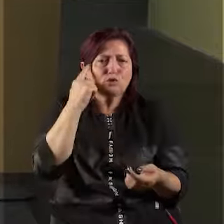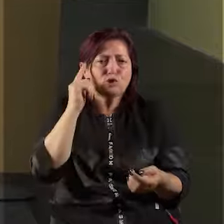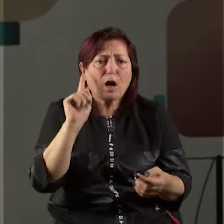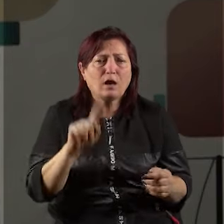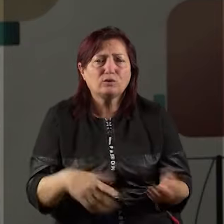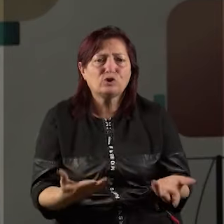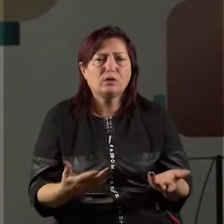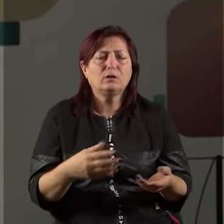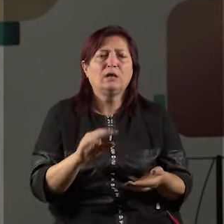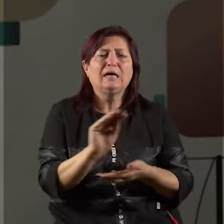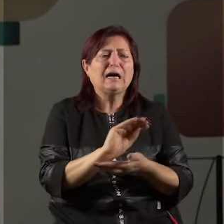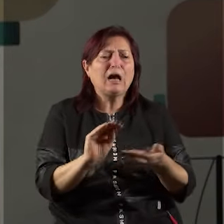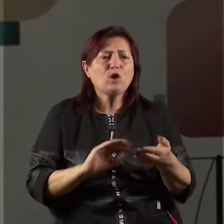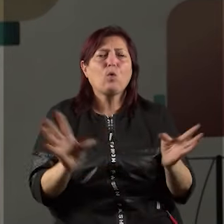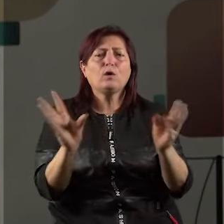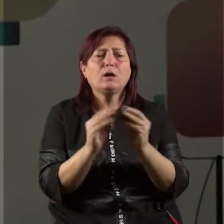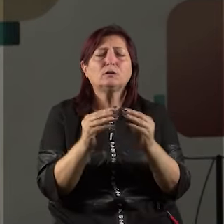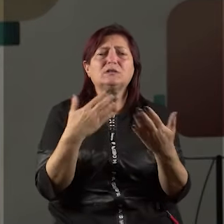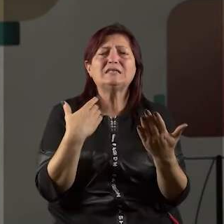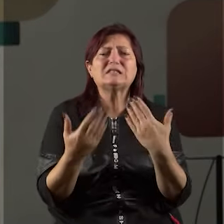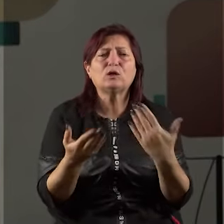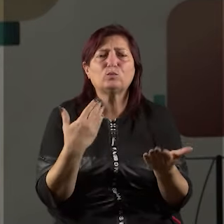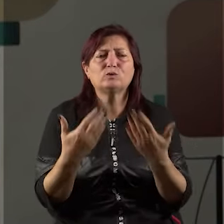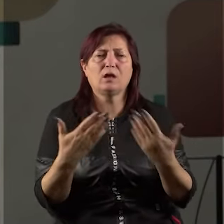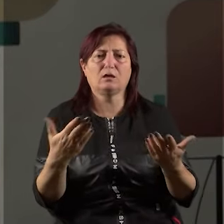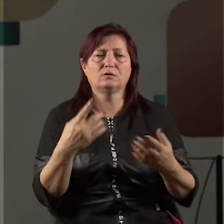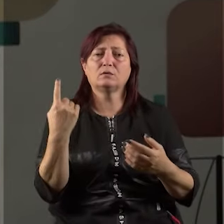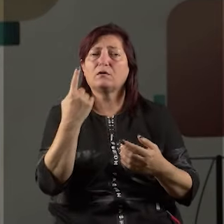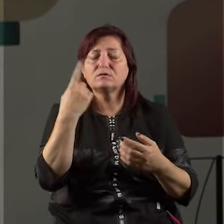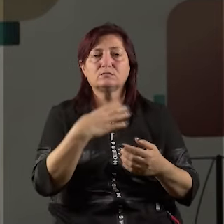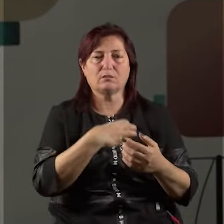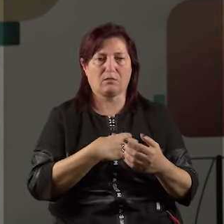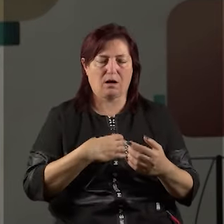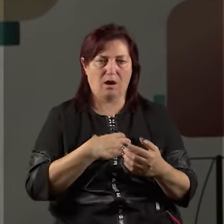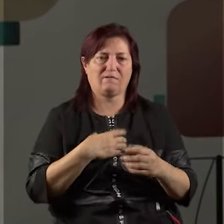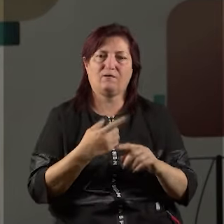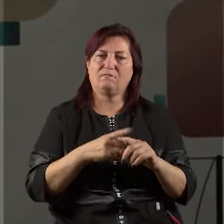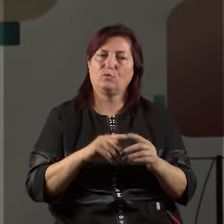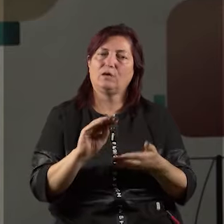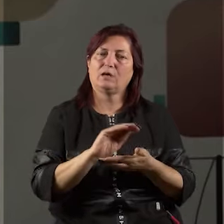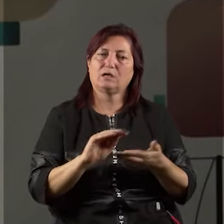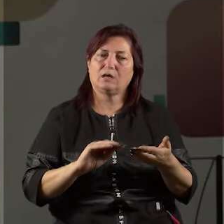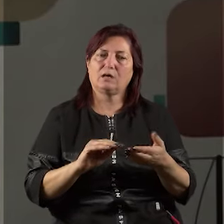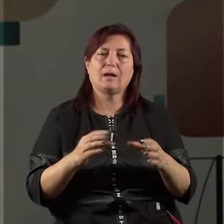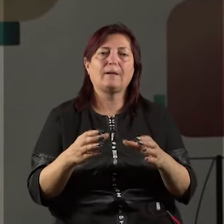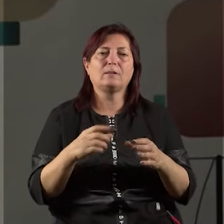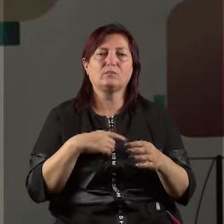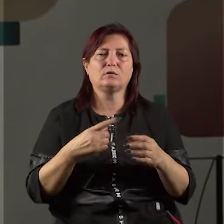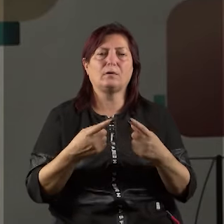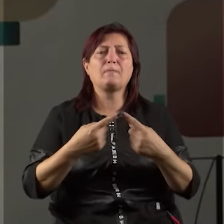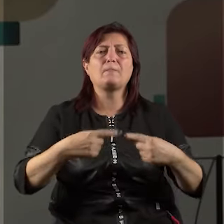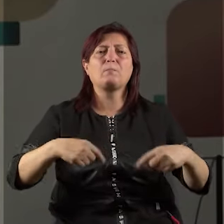զրուցեն, շատ կարևոր է, ու փաստորեն գրողների միության և նաև ծաղկաձորի